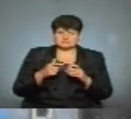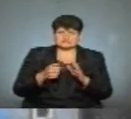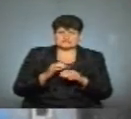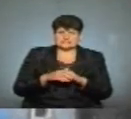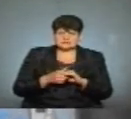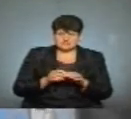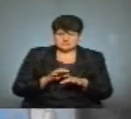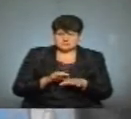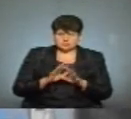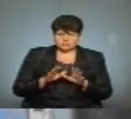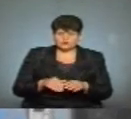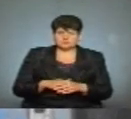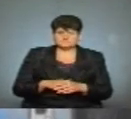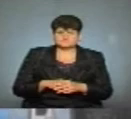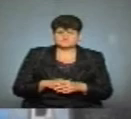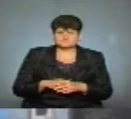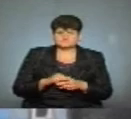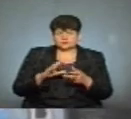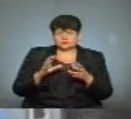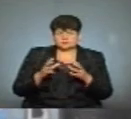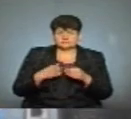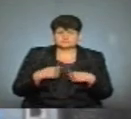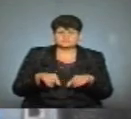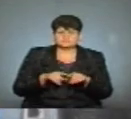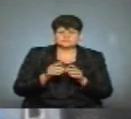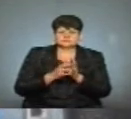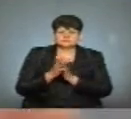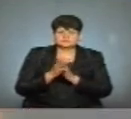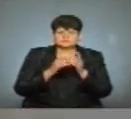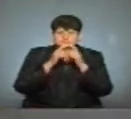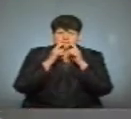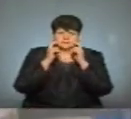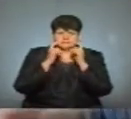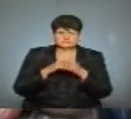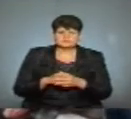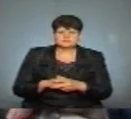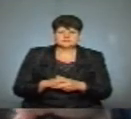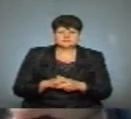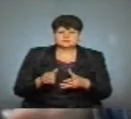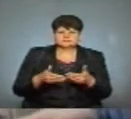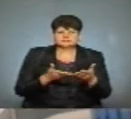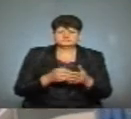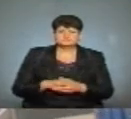дезінфекція проводиться там. Так, в принципі, я також в рукавиці, маска. Будь ласка, проходьте.